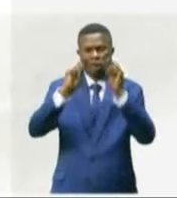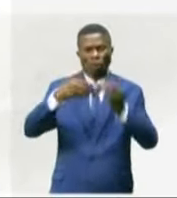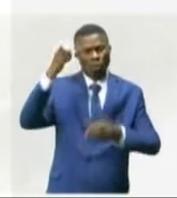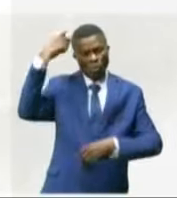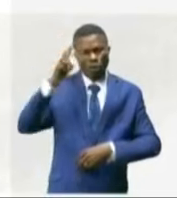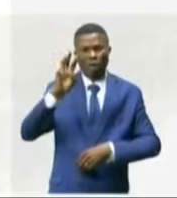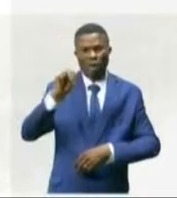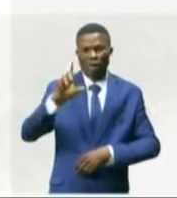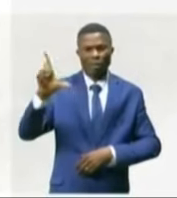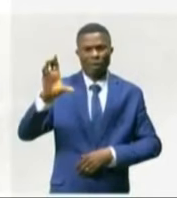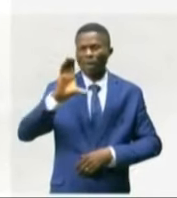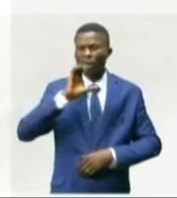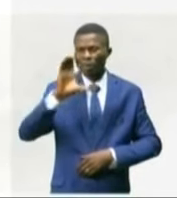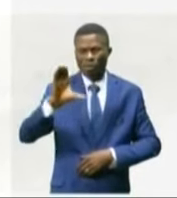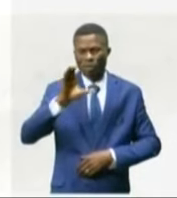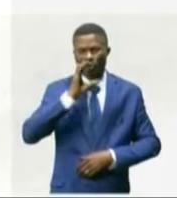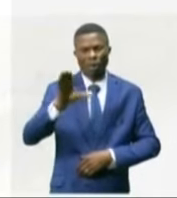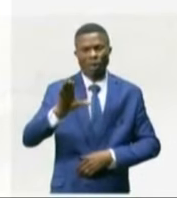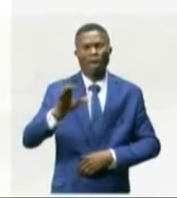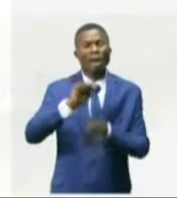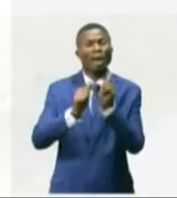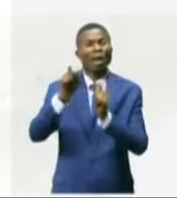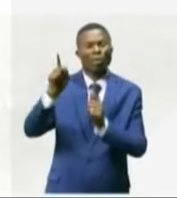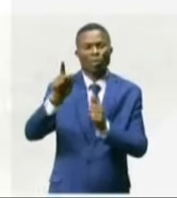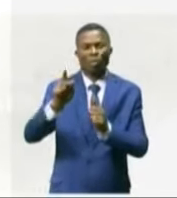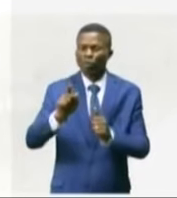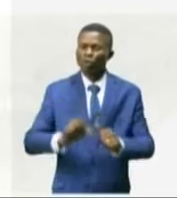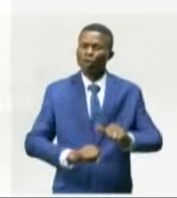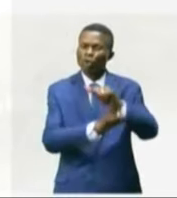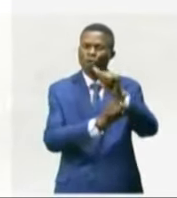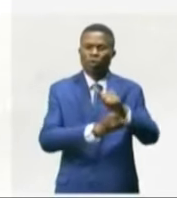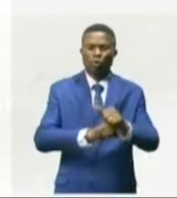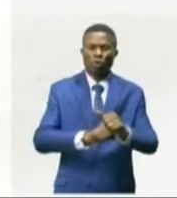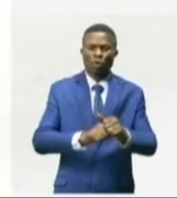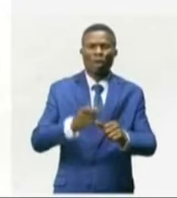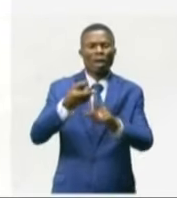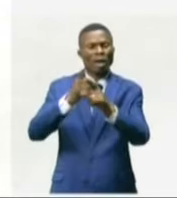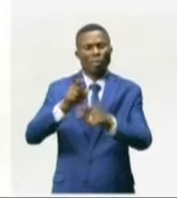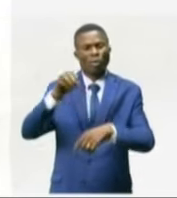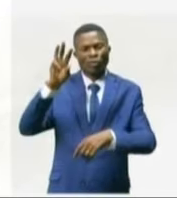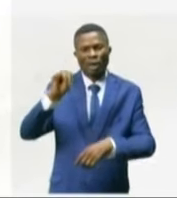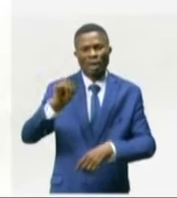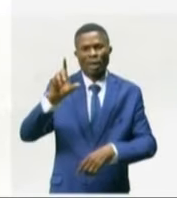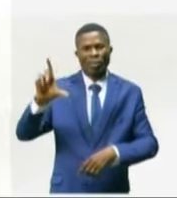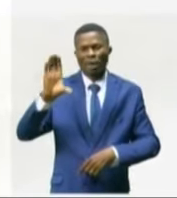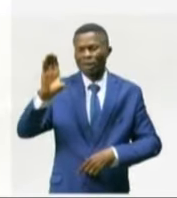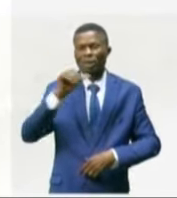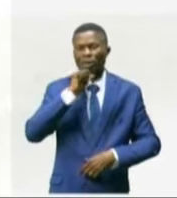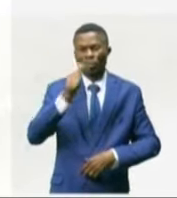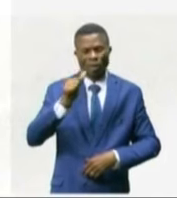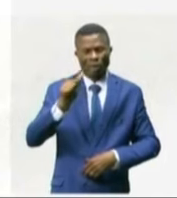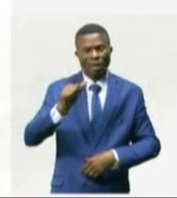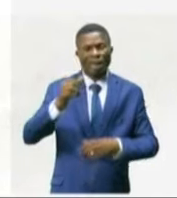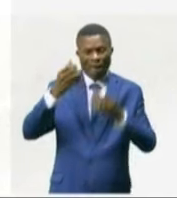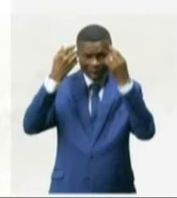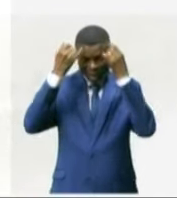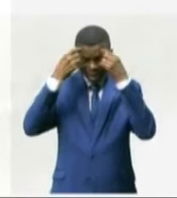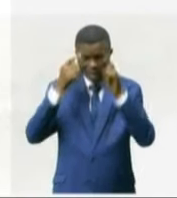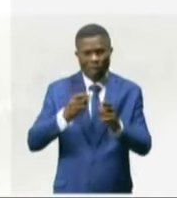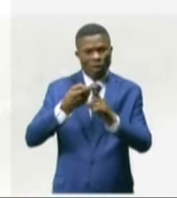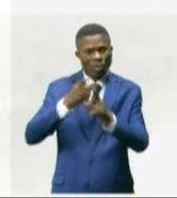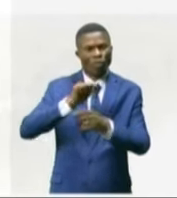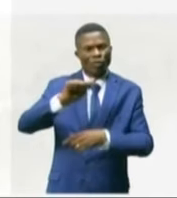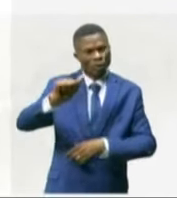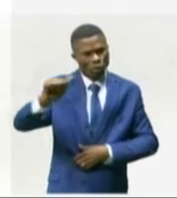famille politique. Ces choix n'engagent nullement le MLC qui reste un parti légaliste et respectueux des lois de la